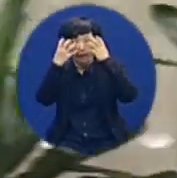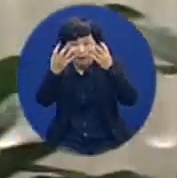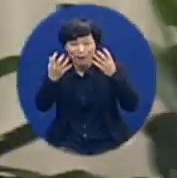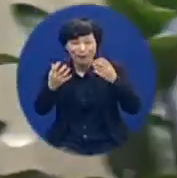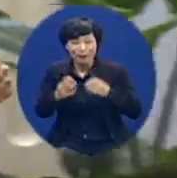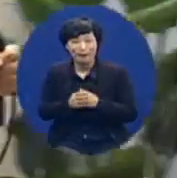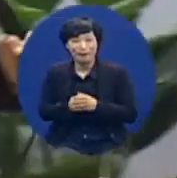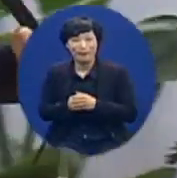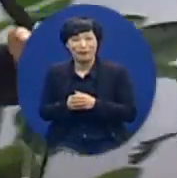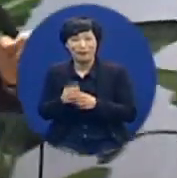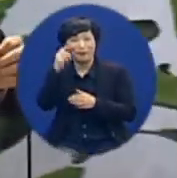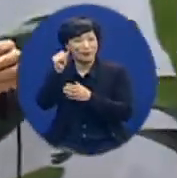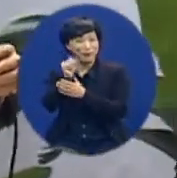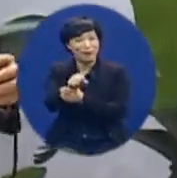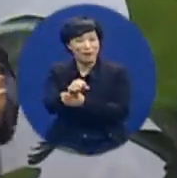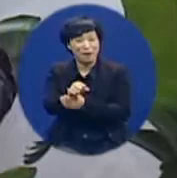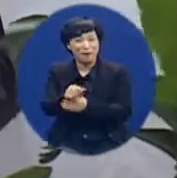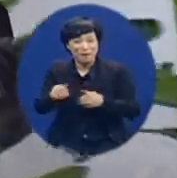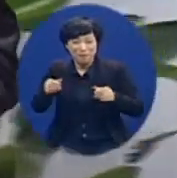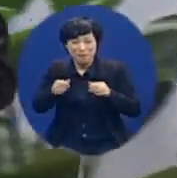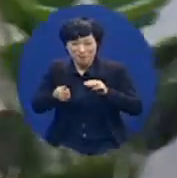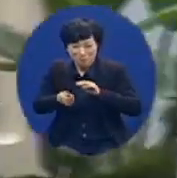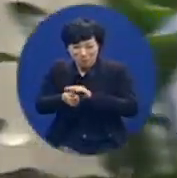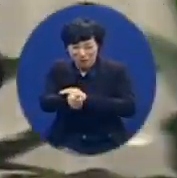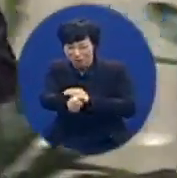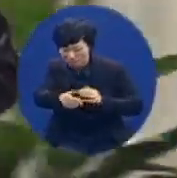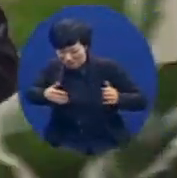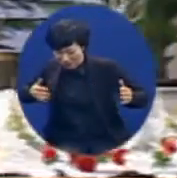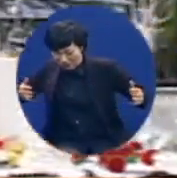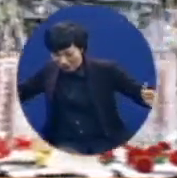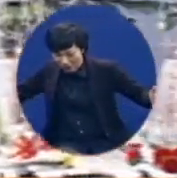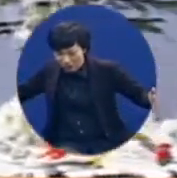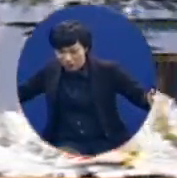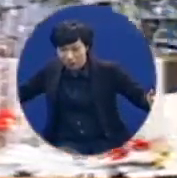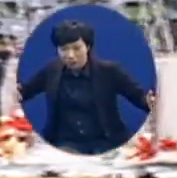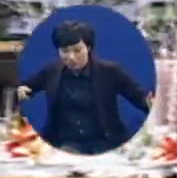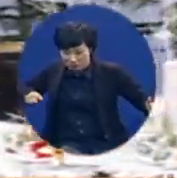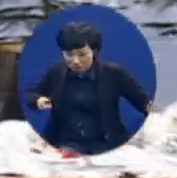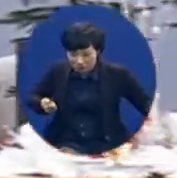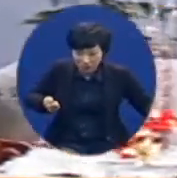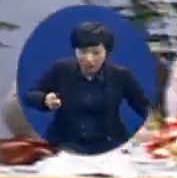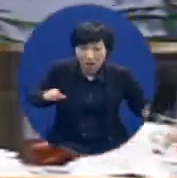뭐 43m이 뱀이 지나갈